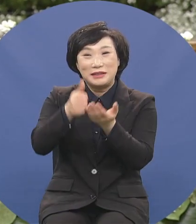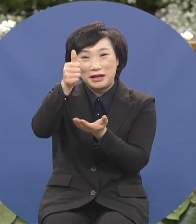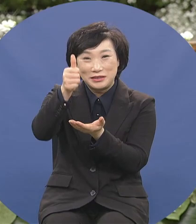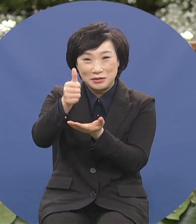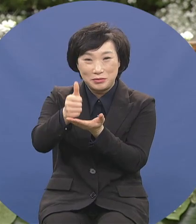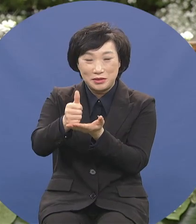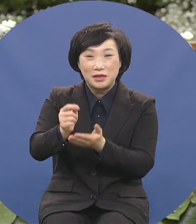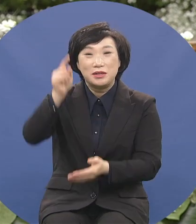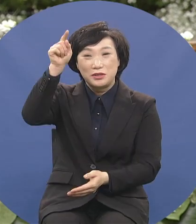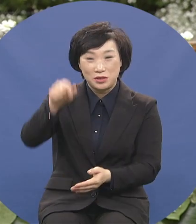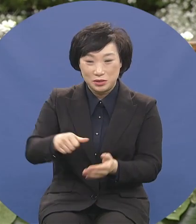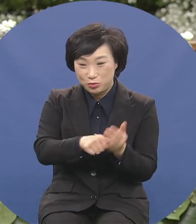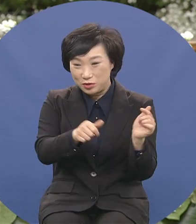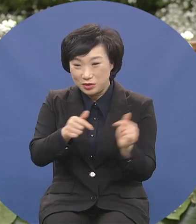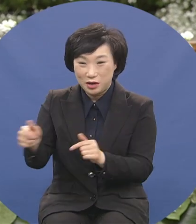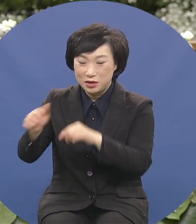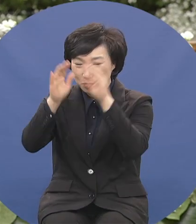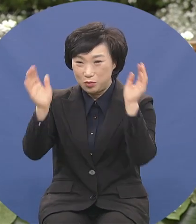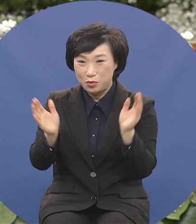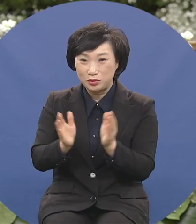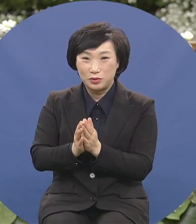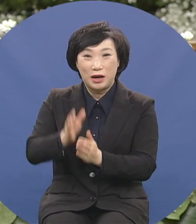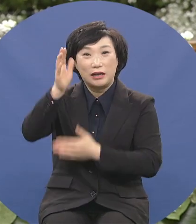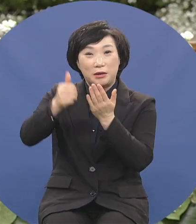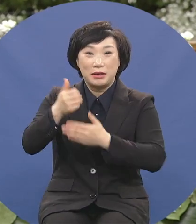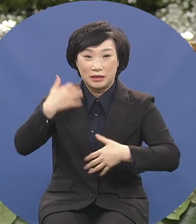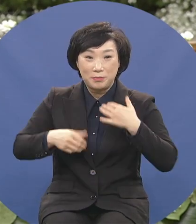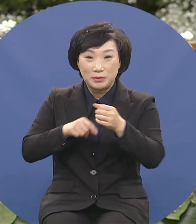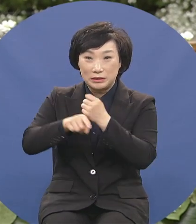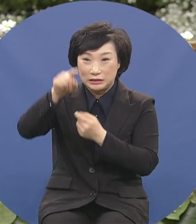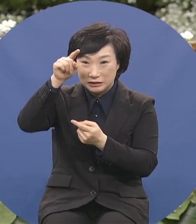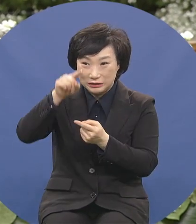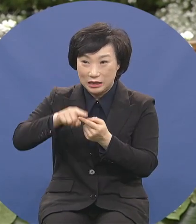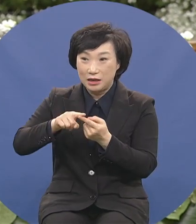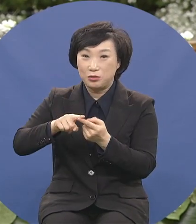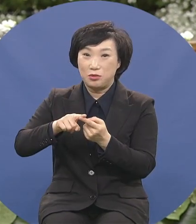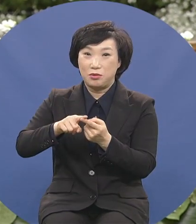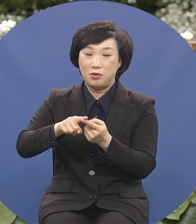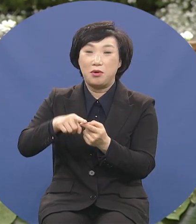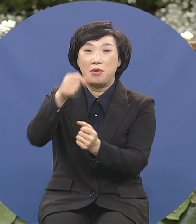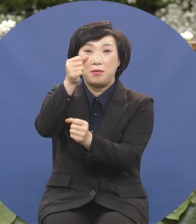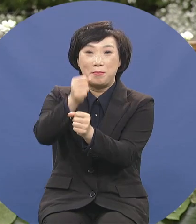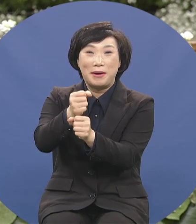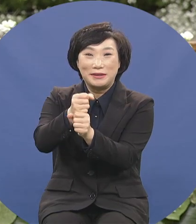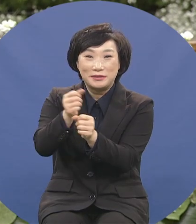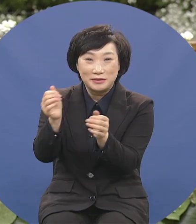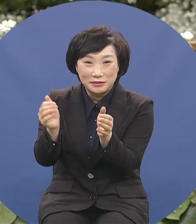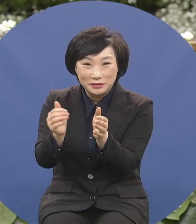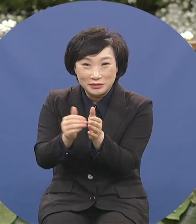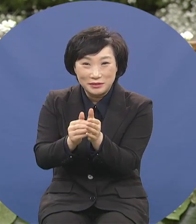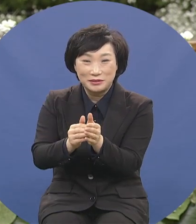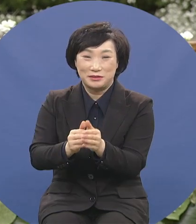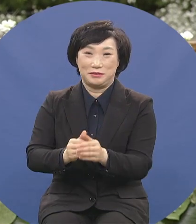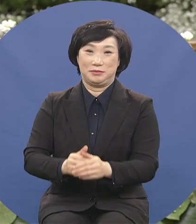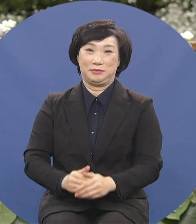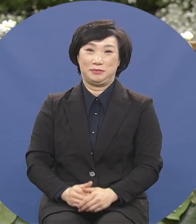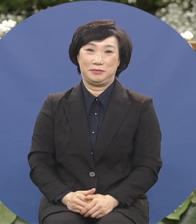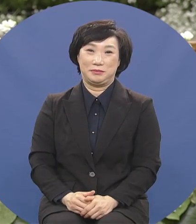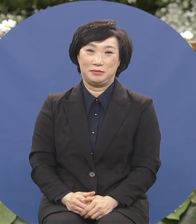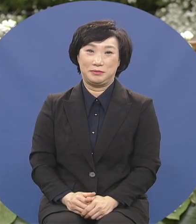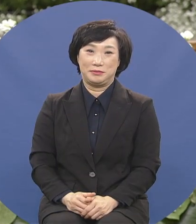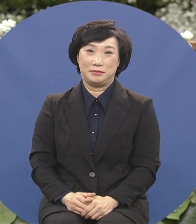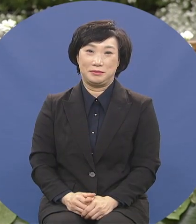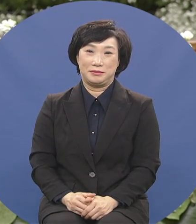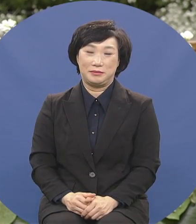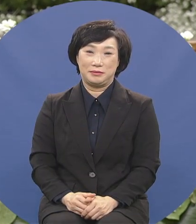천지 만물을 자기 기쁘신 뜻대로 지으신 분이시며